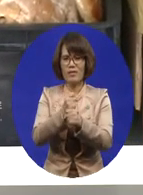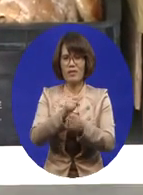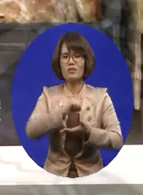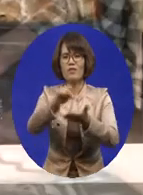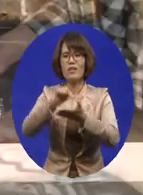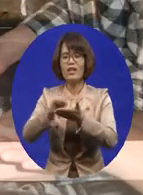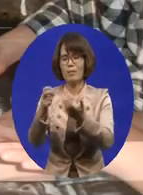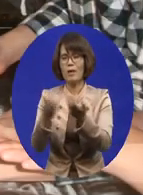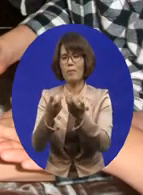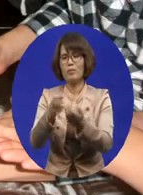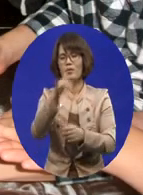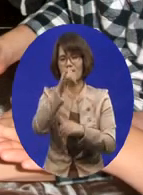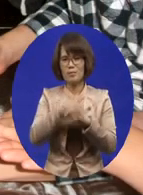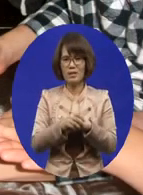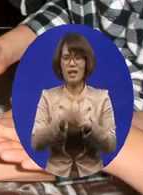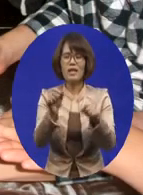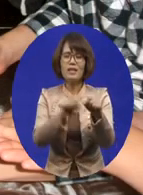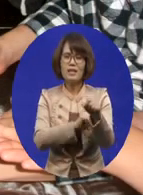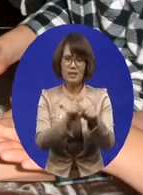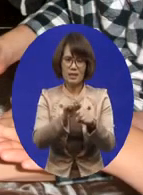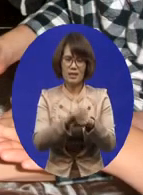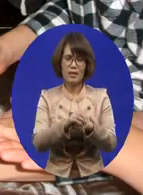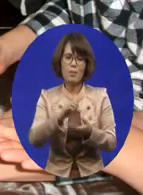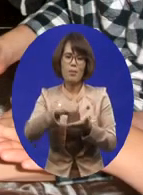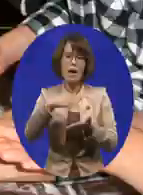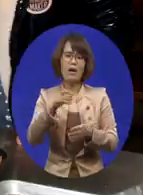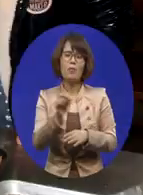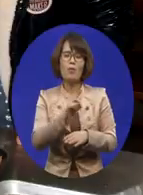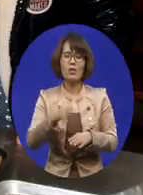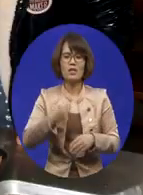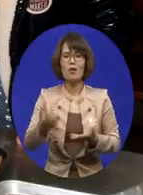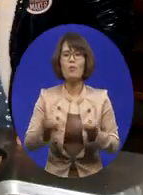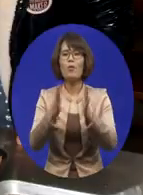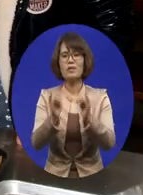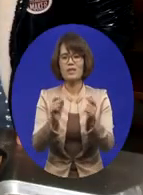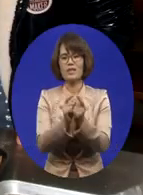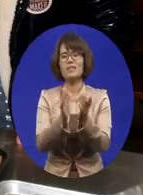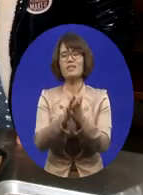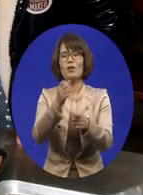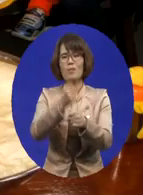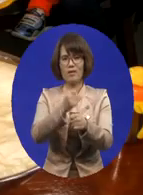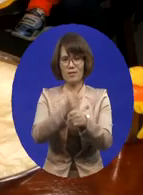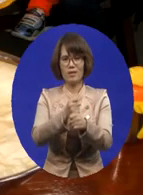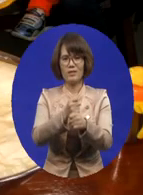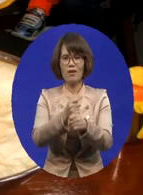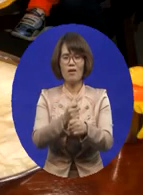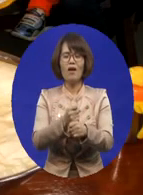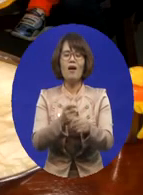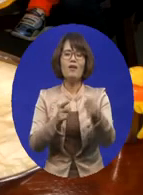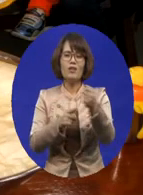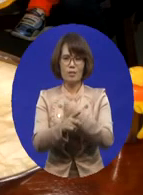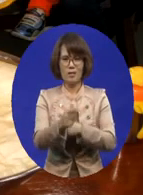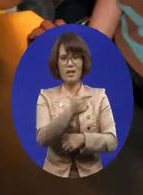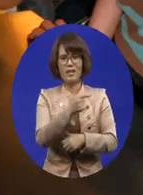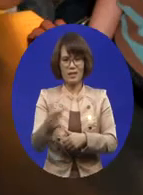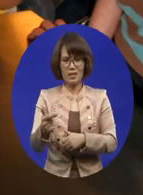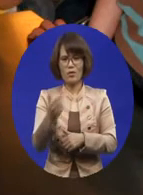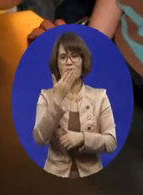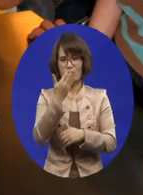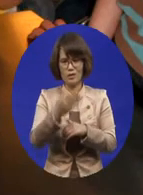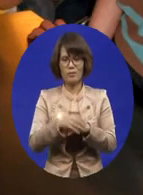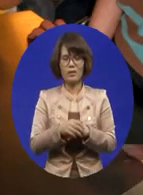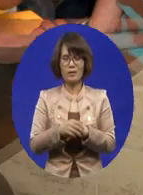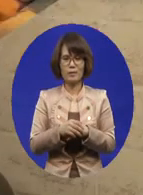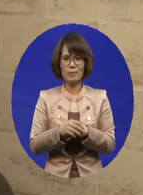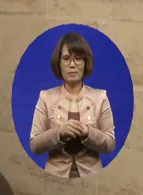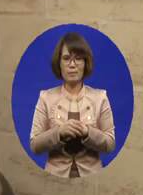함께 진행하고 있는데요. 특히나 이 빵은 모두 자원봉사자의 손을 통해 만들어져 그 의미가 더 크다고 할 수